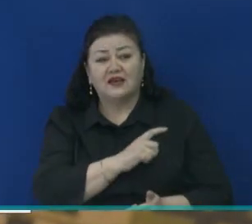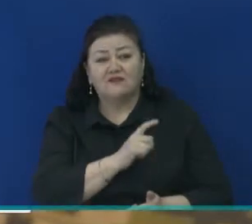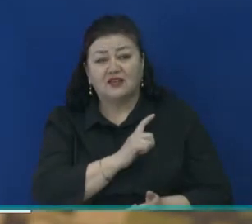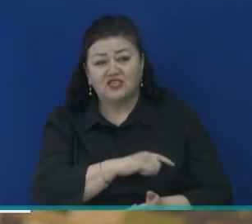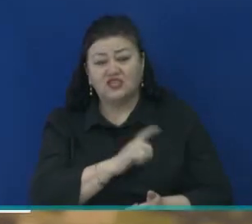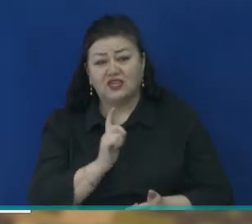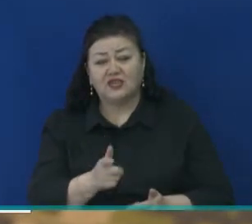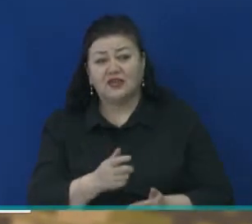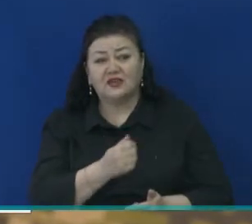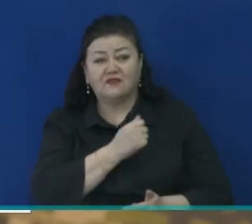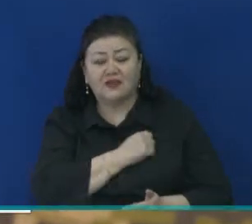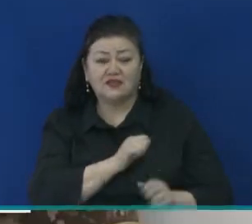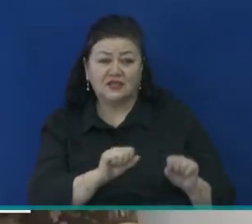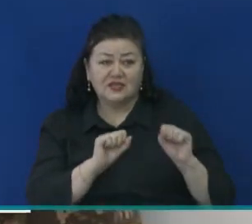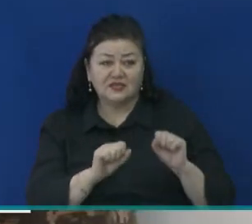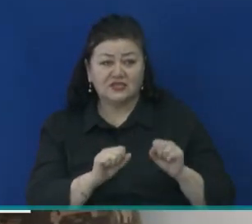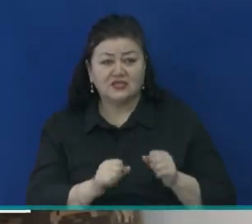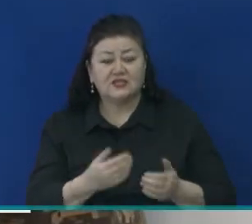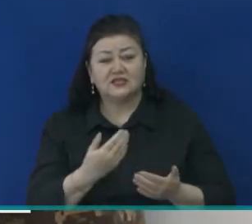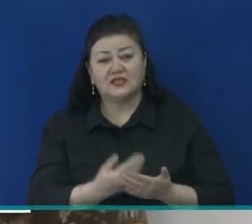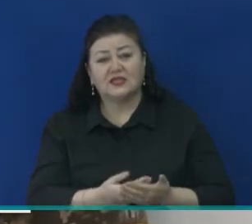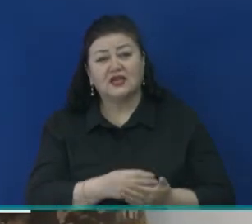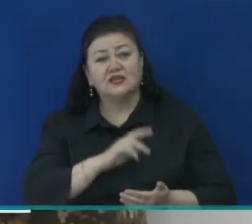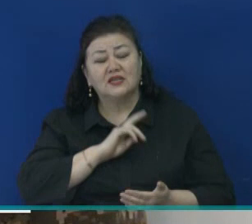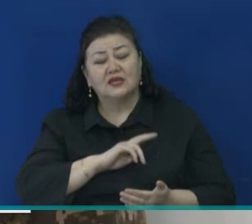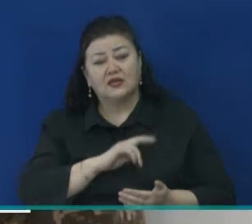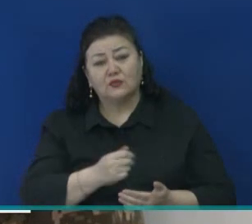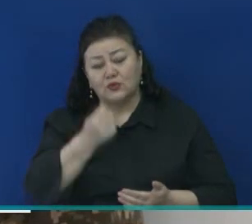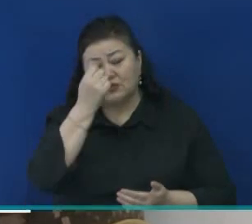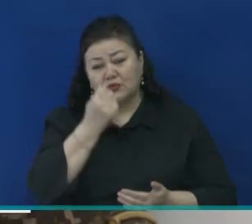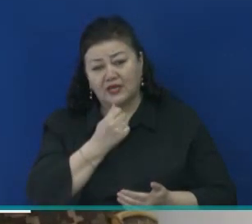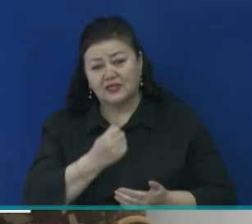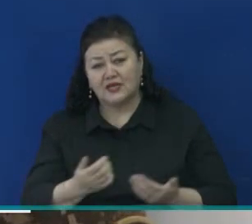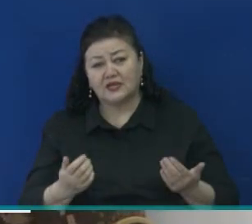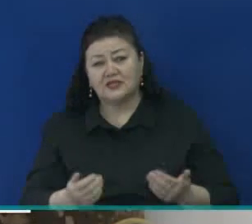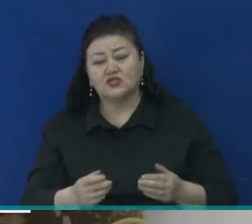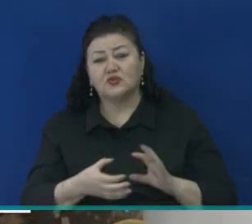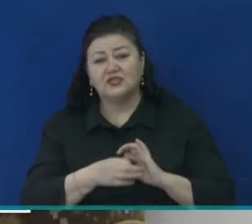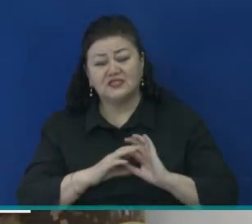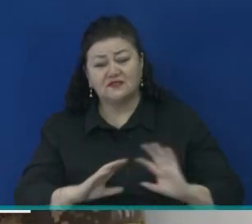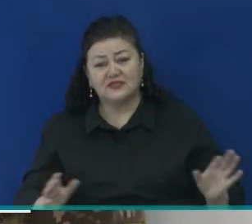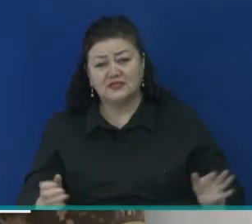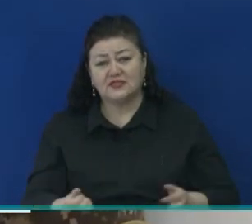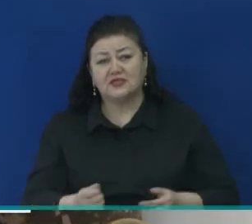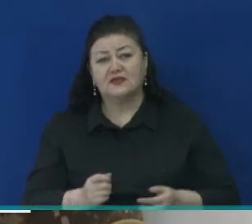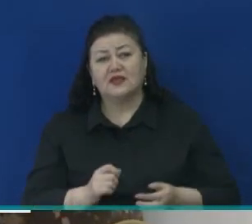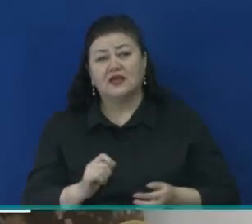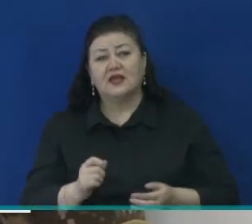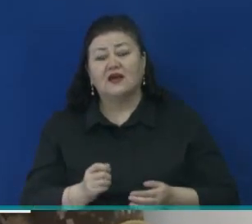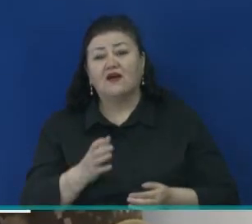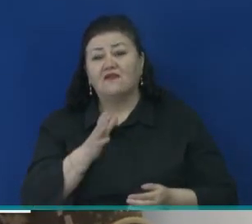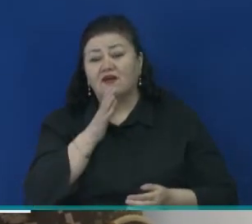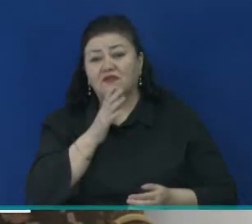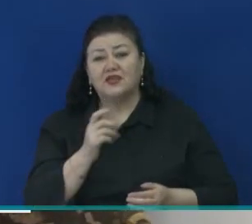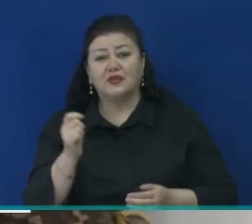мероприятие, ата бабаларымыз еске алуға, бізге жасап кеткен еңбектер үшін, осы алып берген тәуелсіздік үшін және де осы майдан жолында,